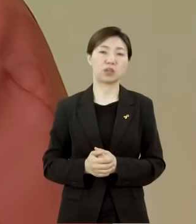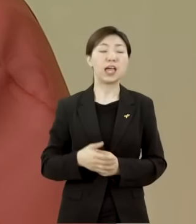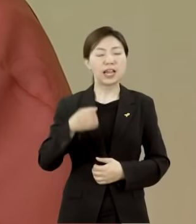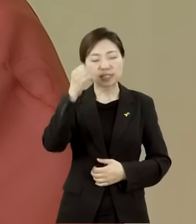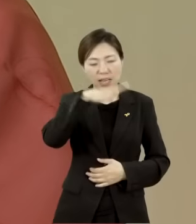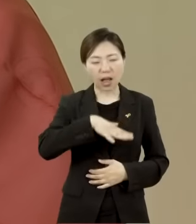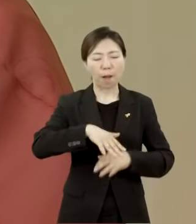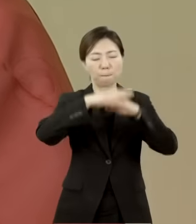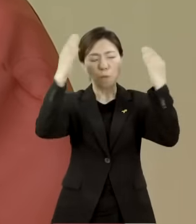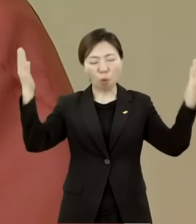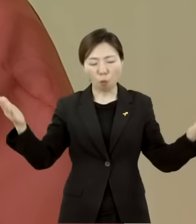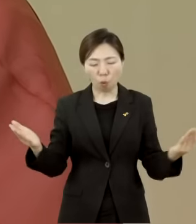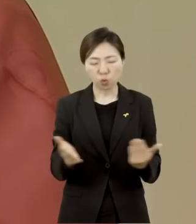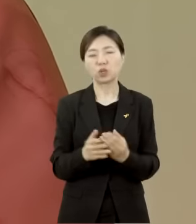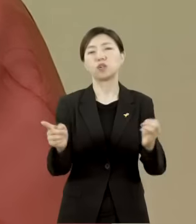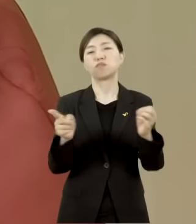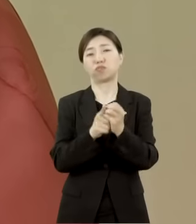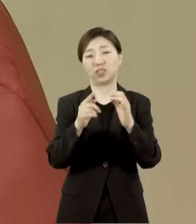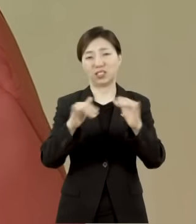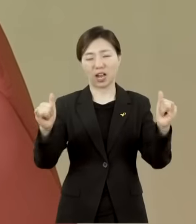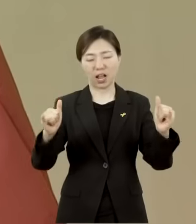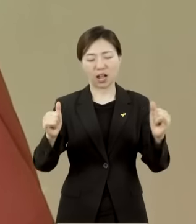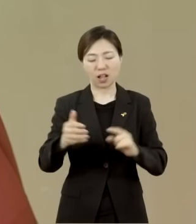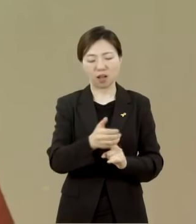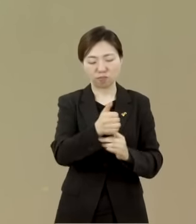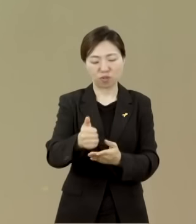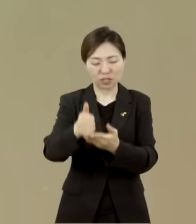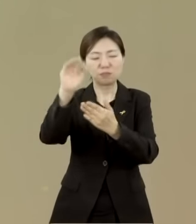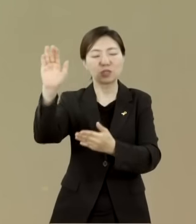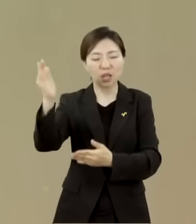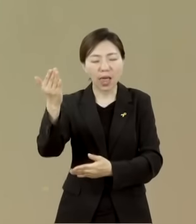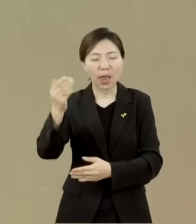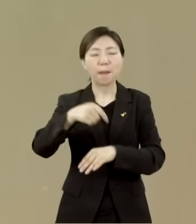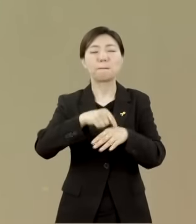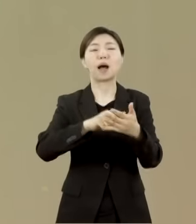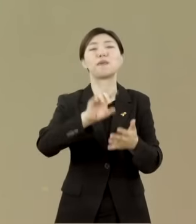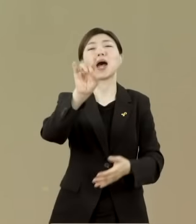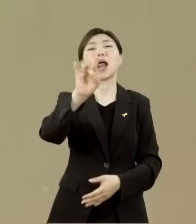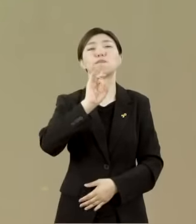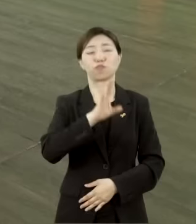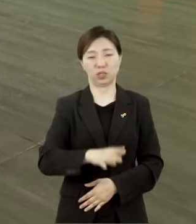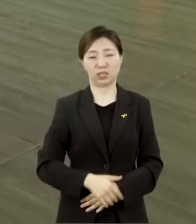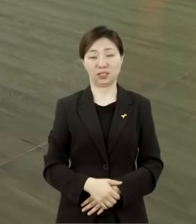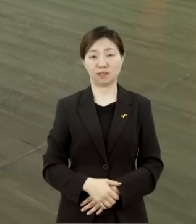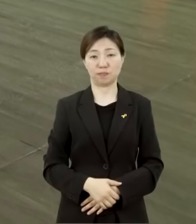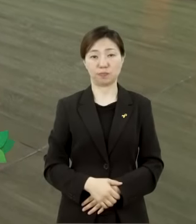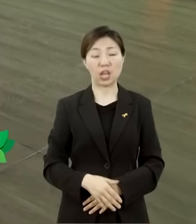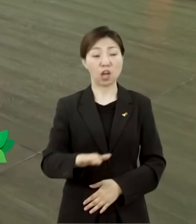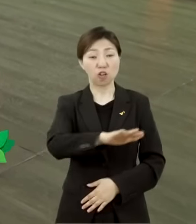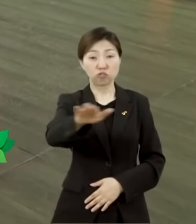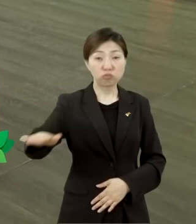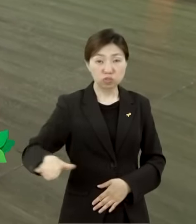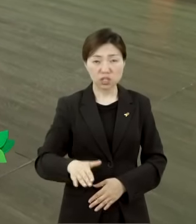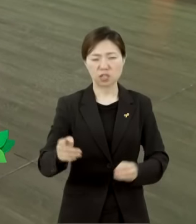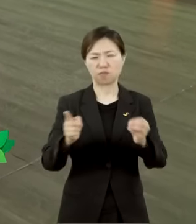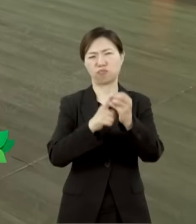성불하여 지이다라는 마음으로 그저 우리 불자들은 닦고